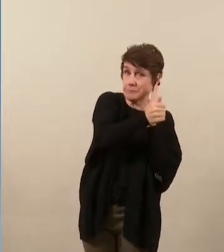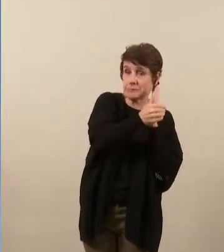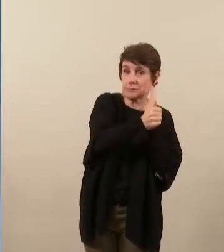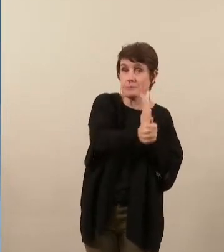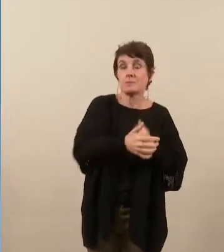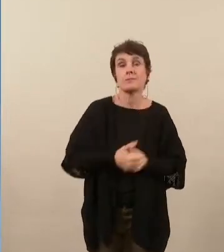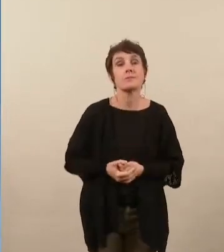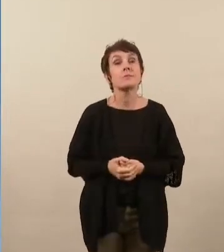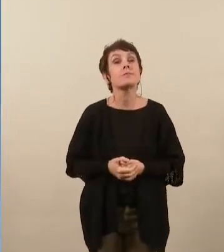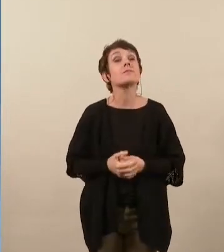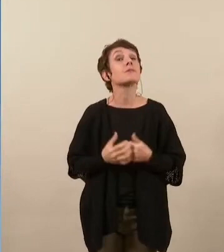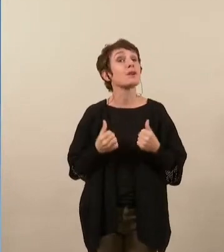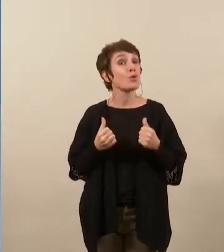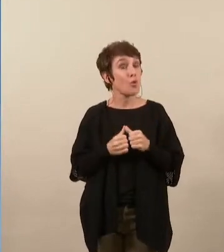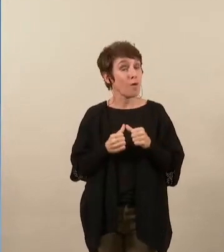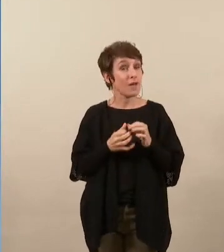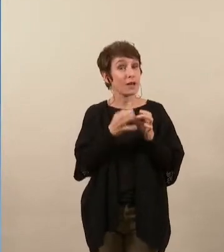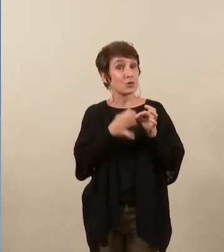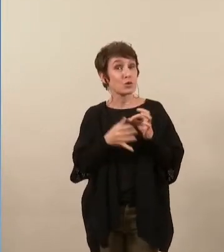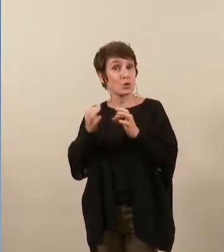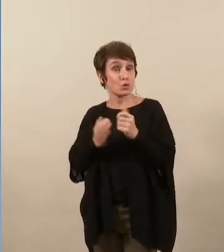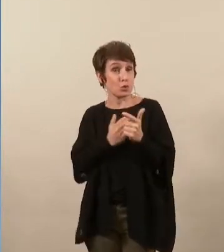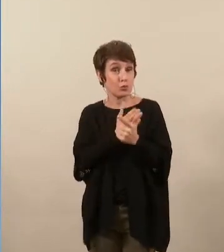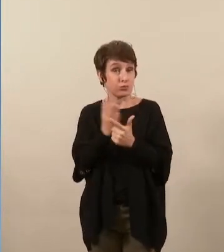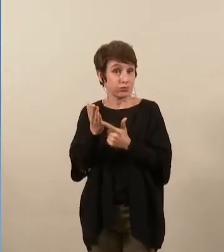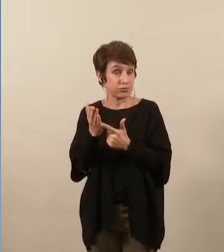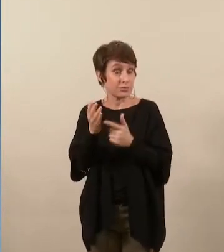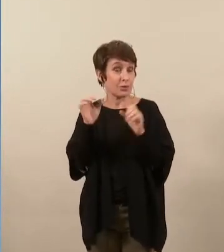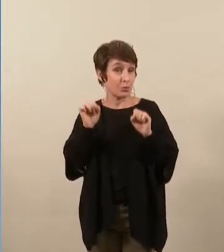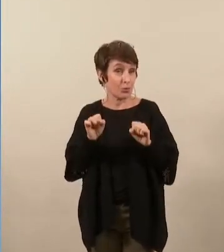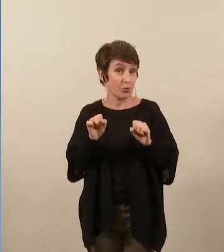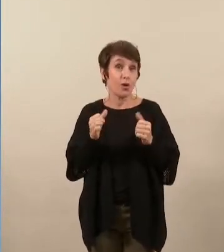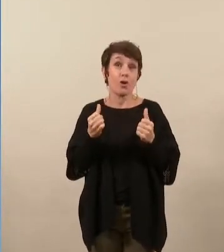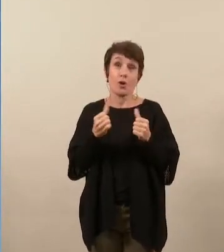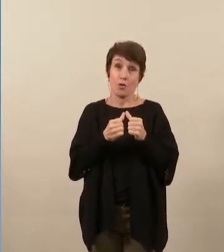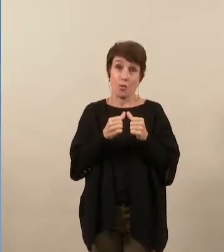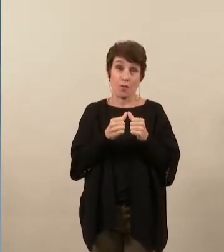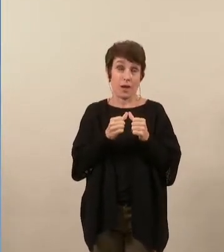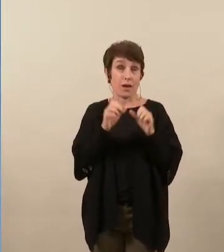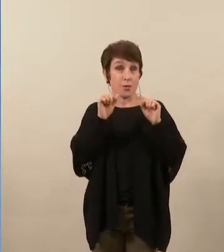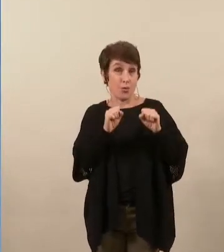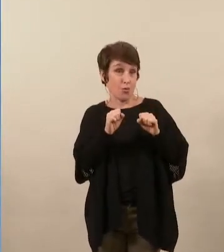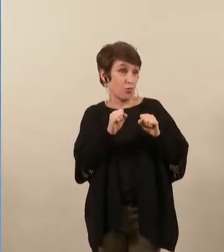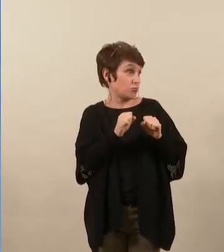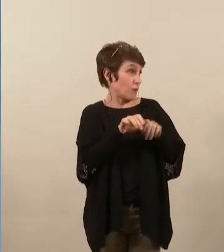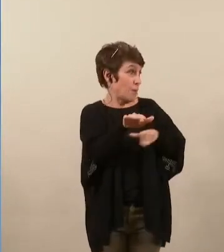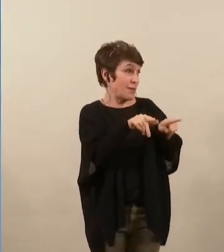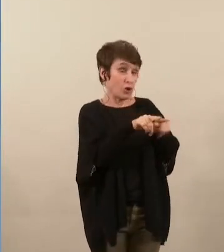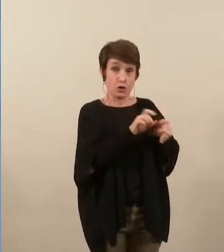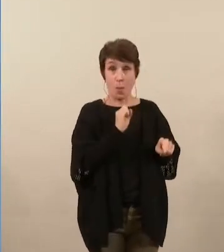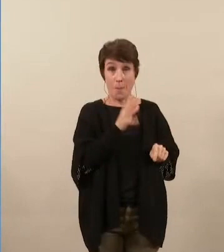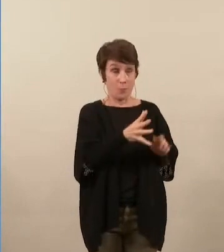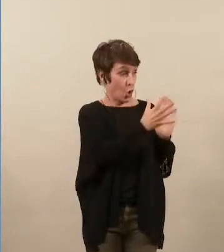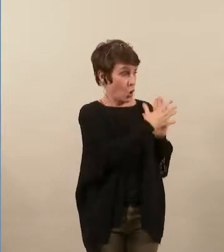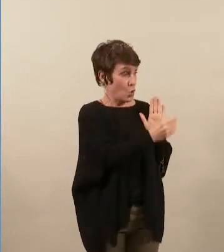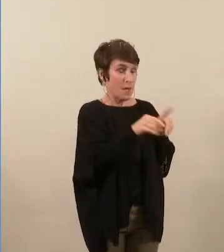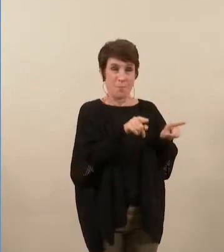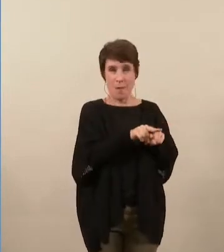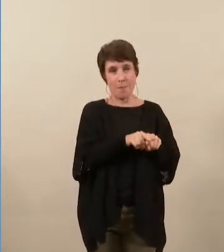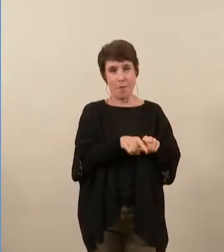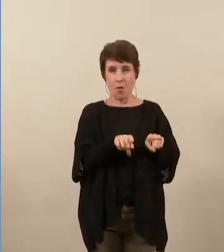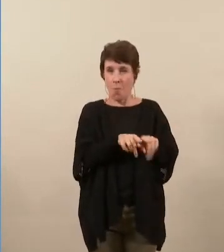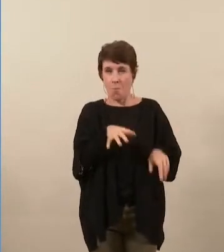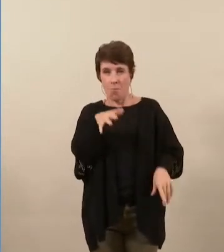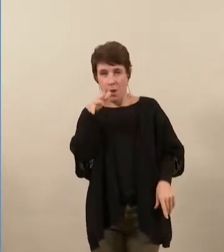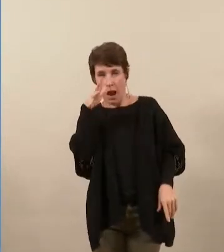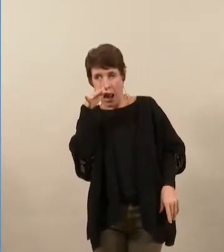deux solutions. Soit s'inspirer de vos méthodes et persister sur la pente de la facilité et de la lâcheté, mais cette voie-là